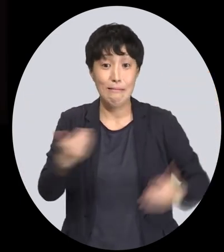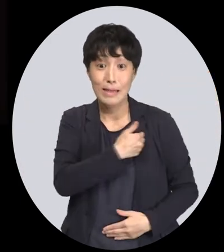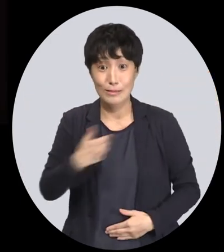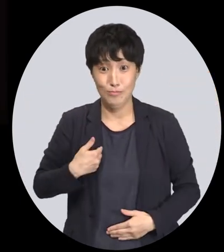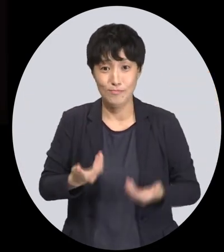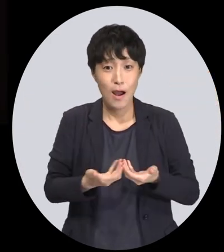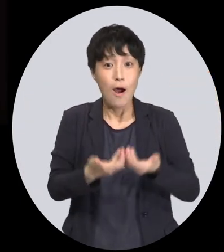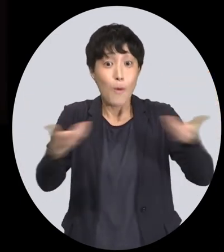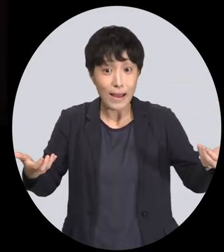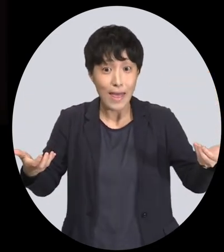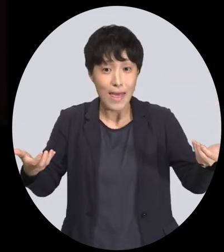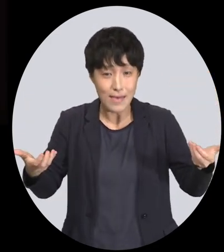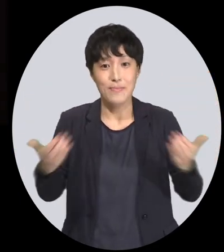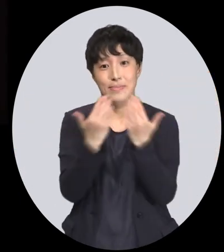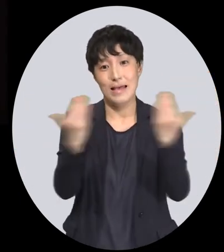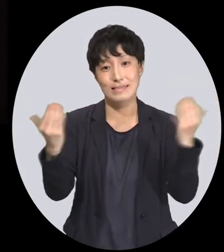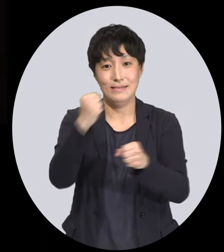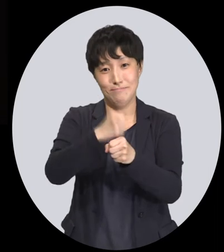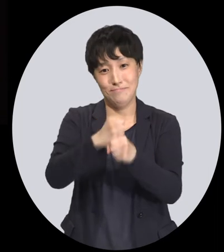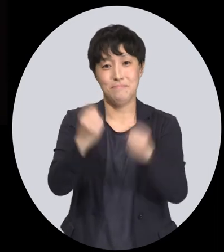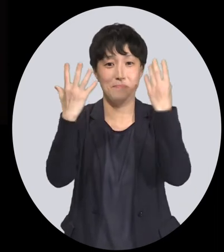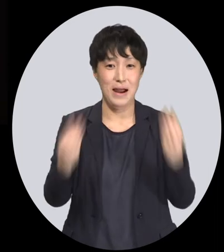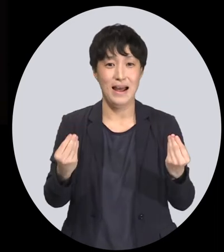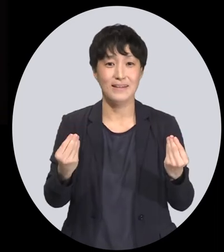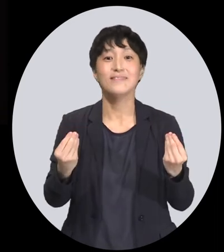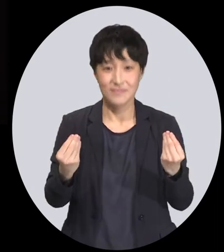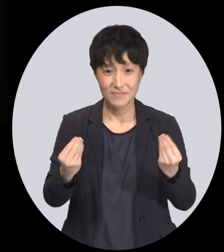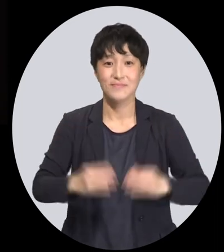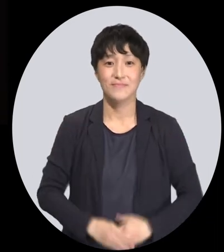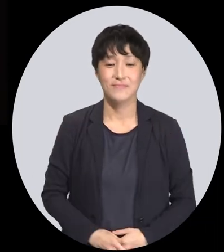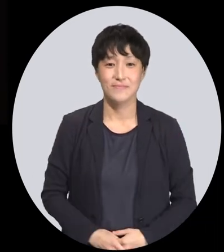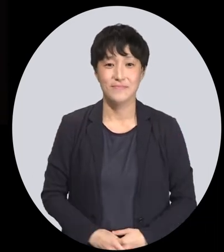は2つのセクションを作りました